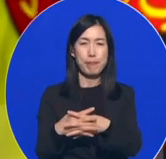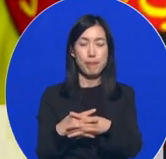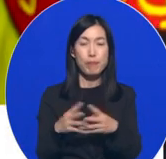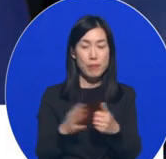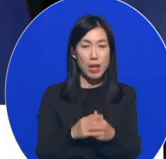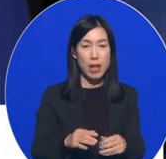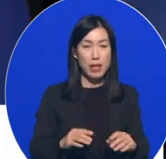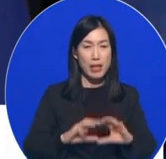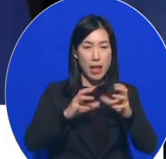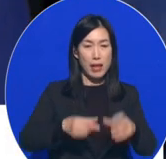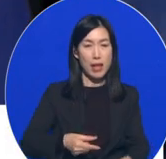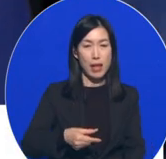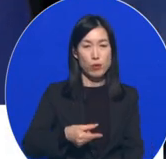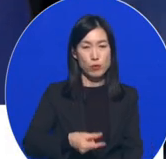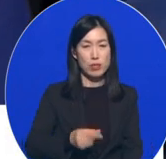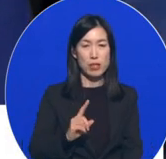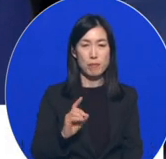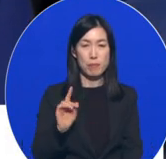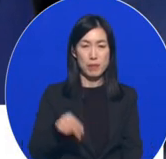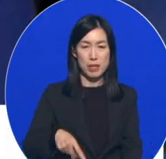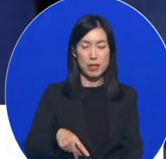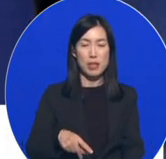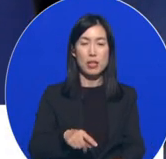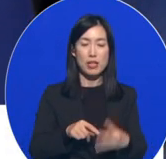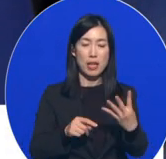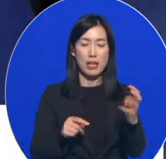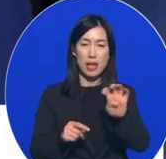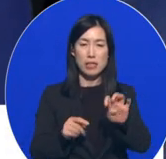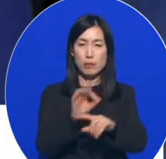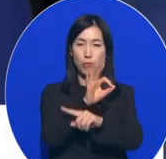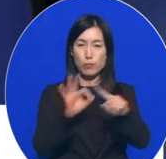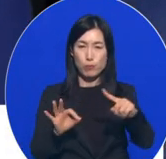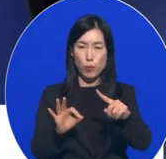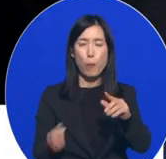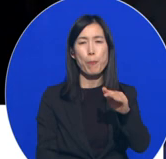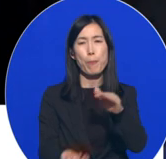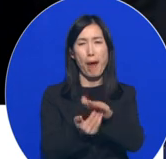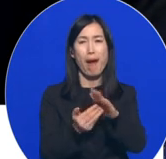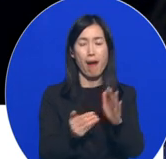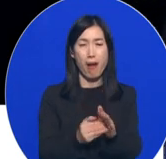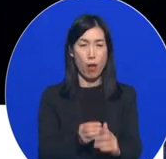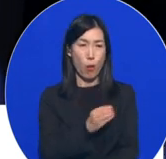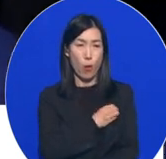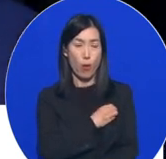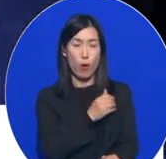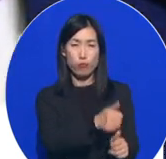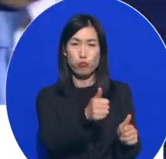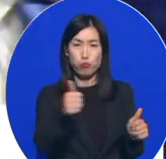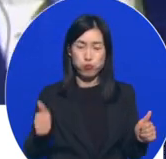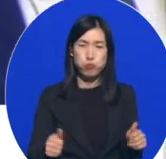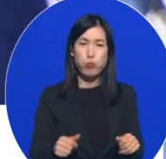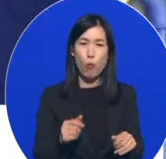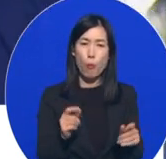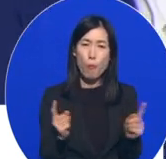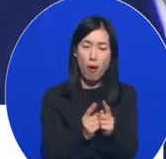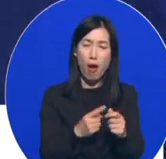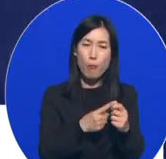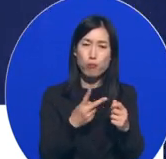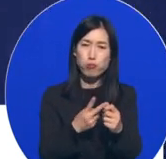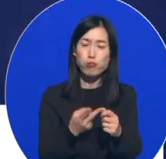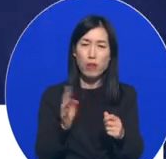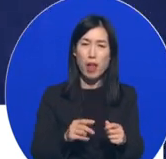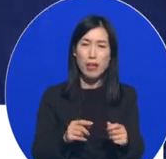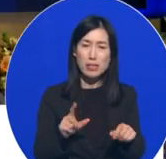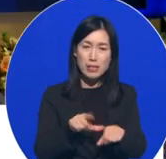타결했다 아는 거대 경제권을 완성하게 됐습니다 회원국 정상들은 짧은 기간에 전체 네개 중 세